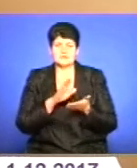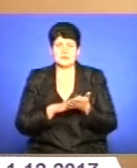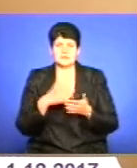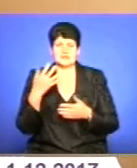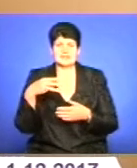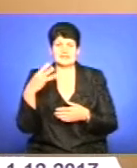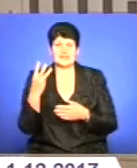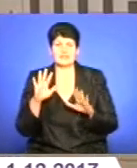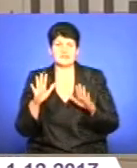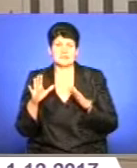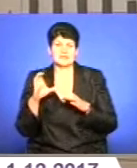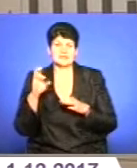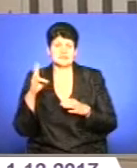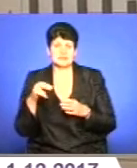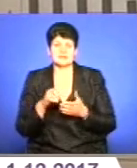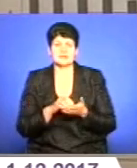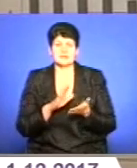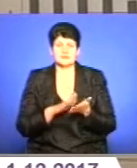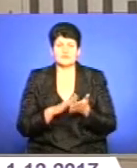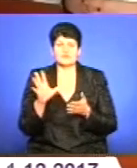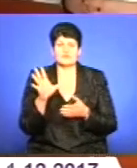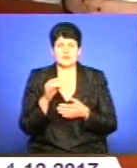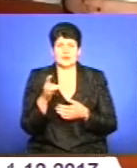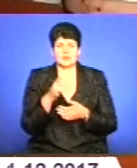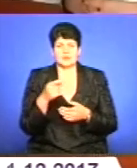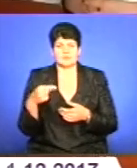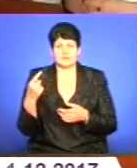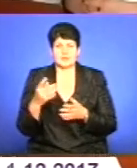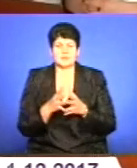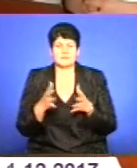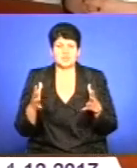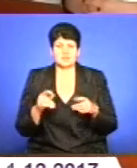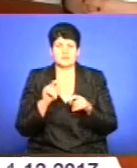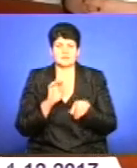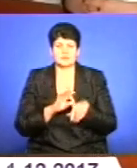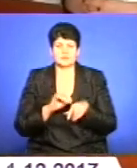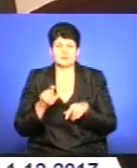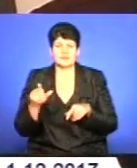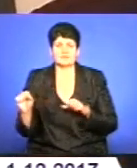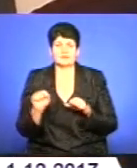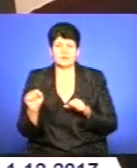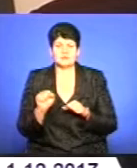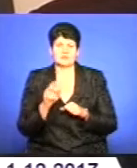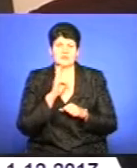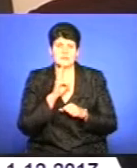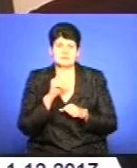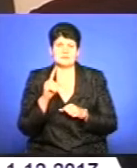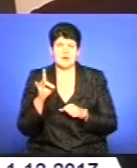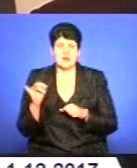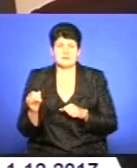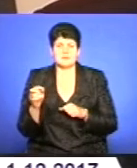випадки ВІЛ-СНІДу. Їх фіксують у всіх районах Тернопільщини. За даними медиків, найбільше інфікованих людей у Теребовлянському, Кременецькому,